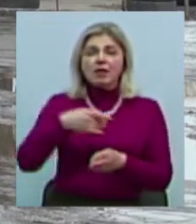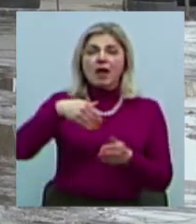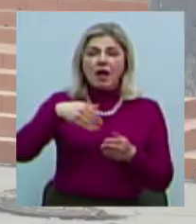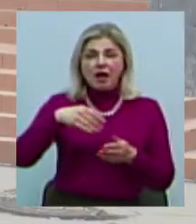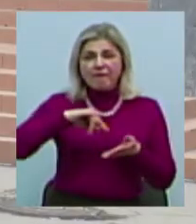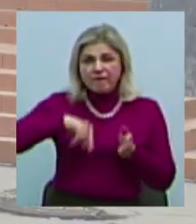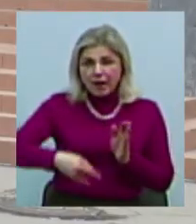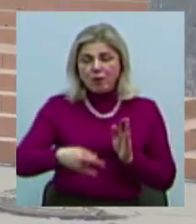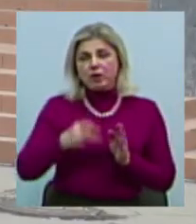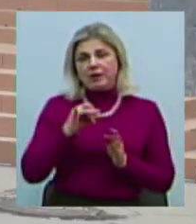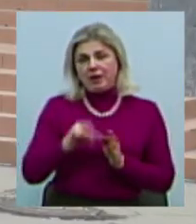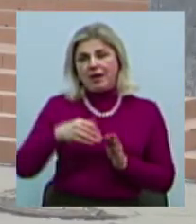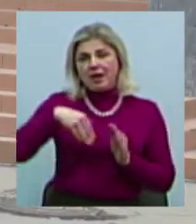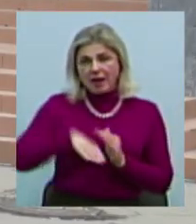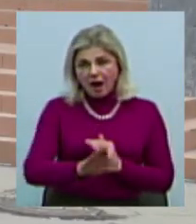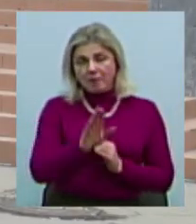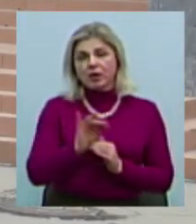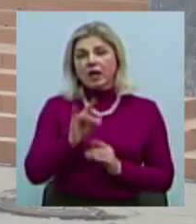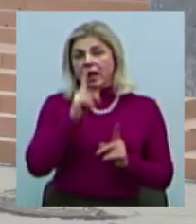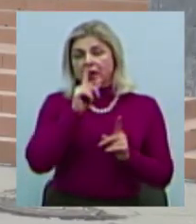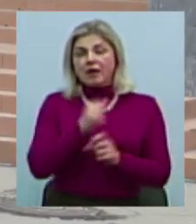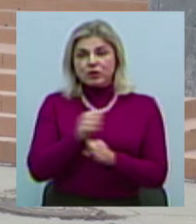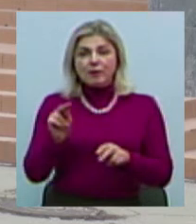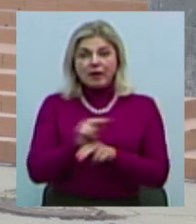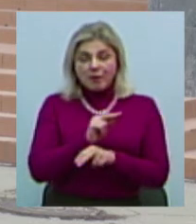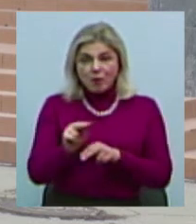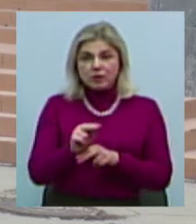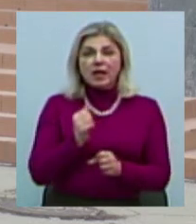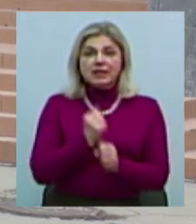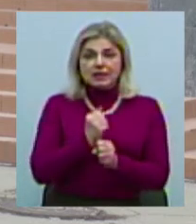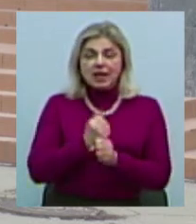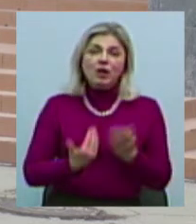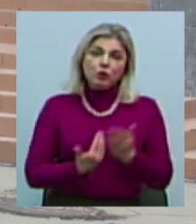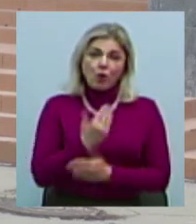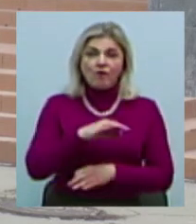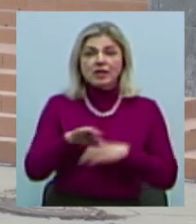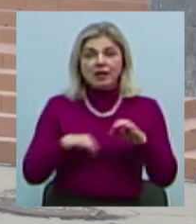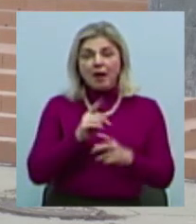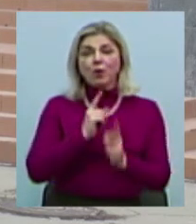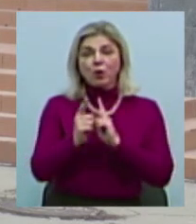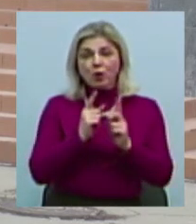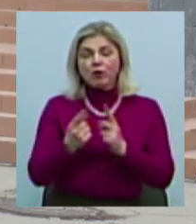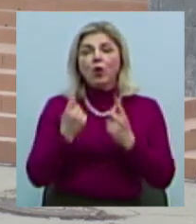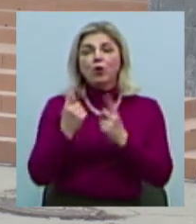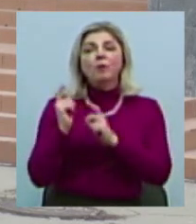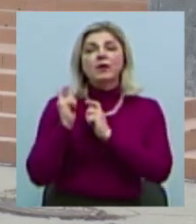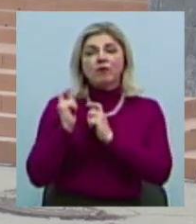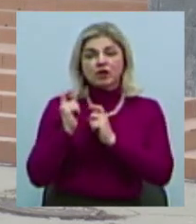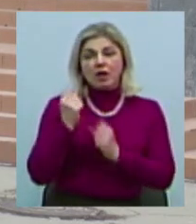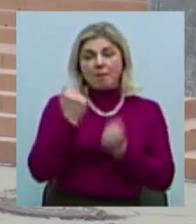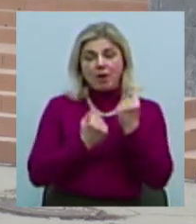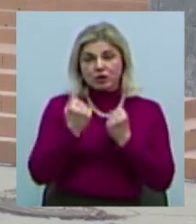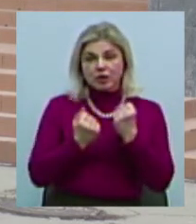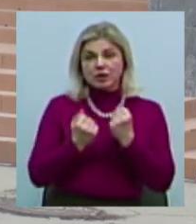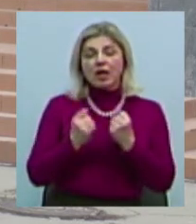ділянці, або в разі неможливості ремонту розробити нову схему руху великовантажних транспортних засобів,